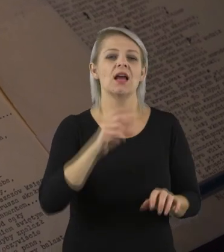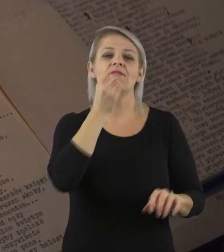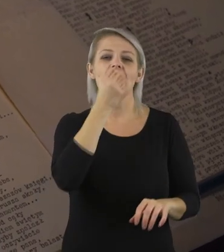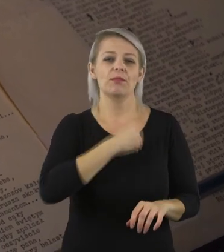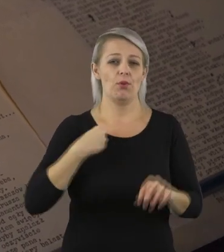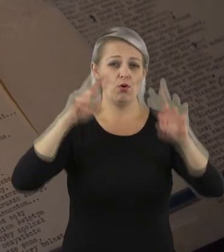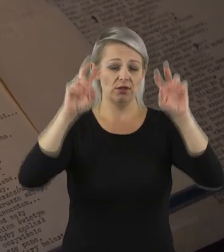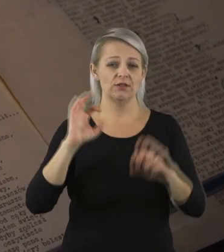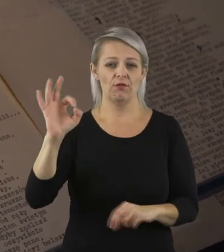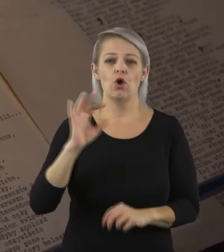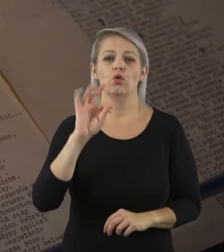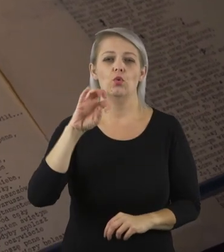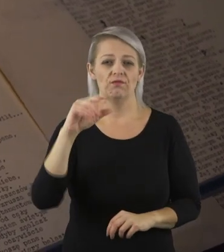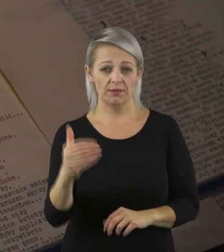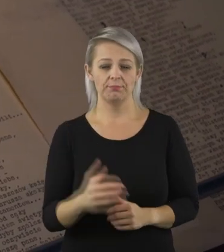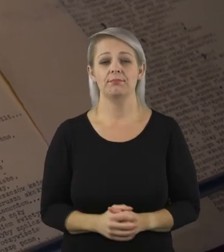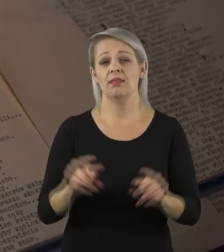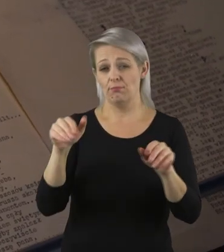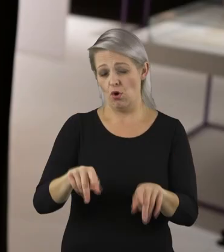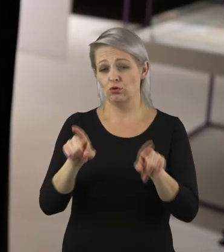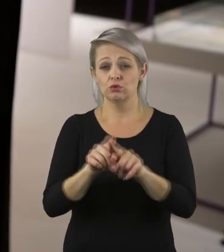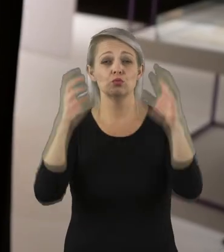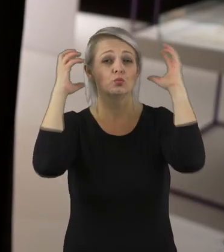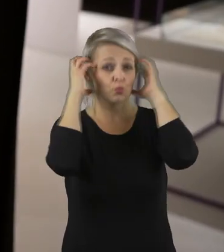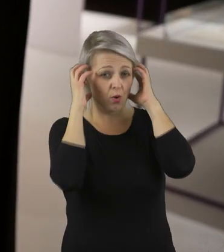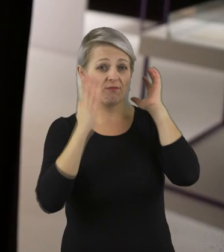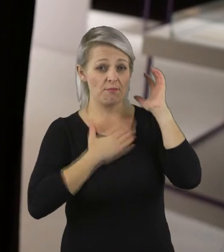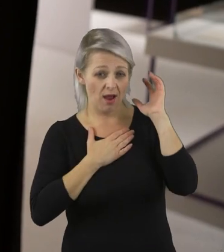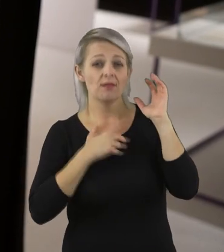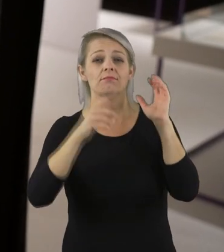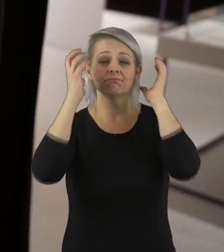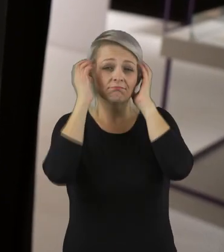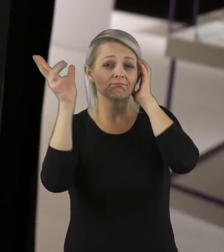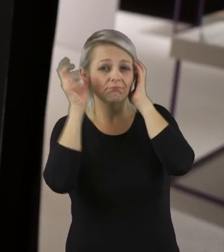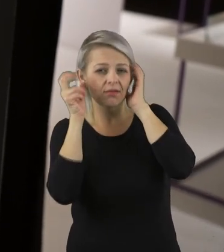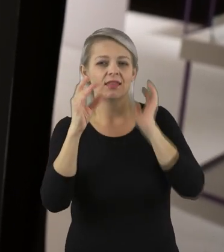Kwiatów Polskich Juliana Tuwima, zaś korzystając ze słuchawek,